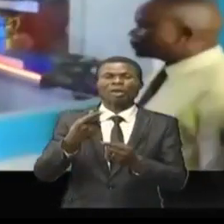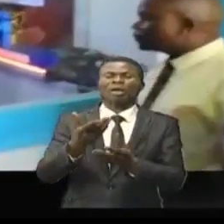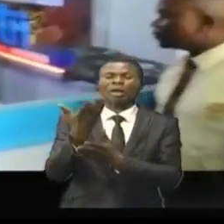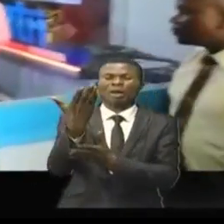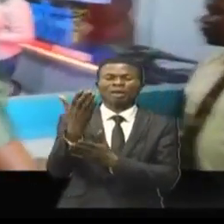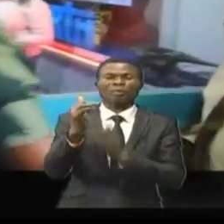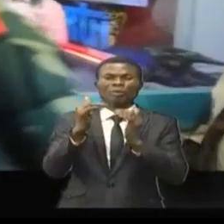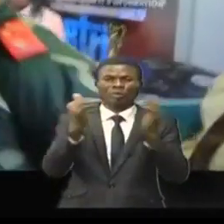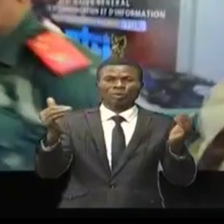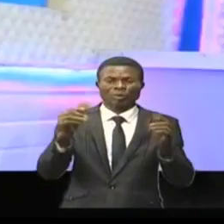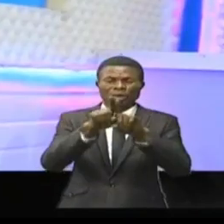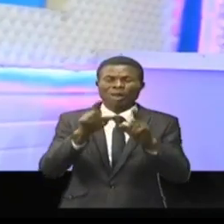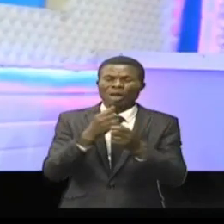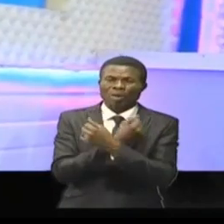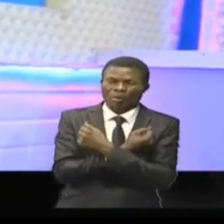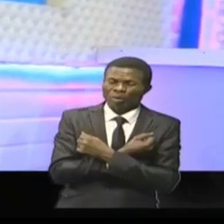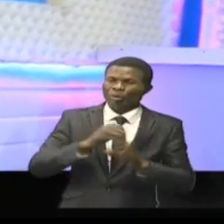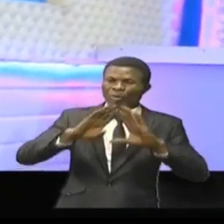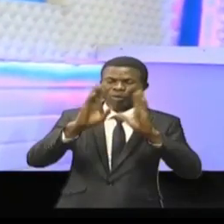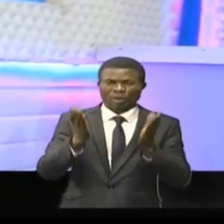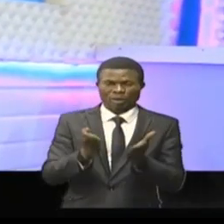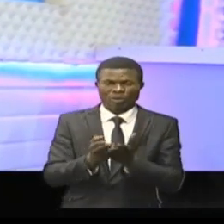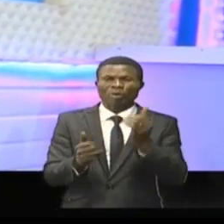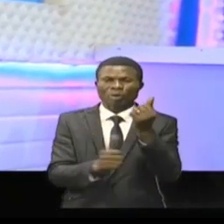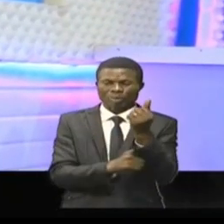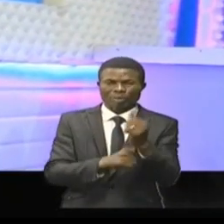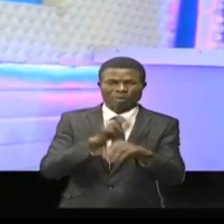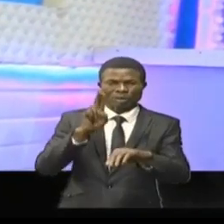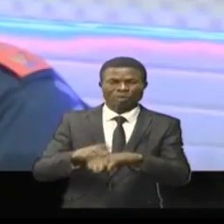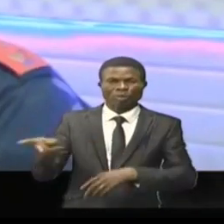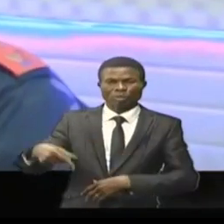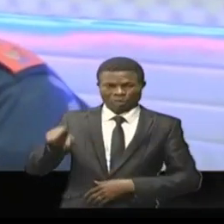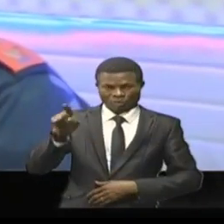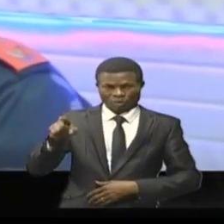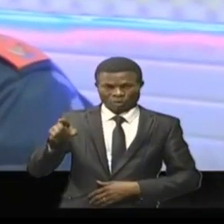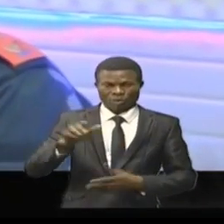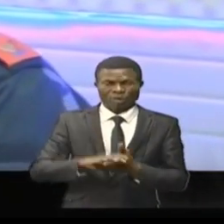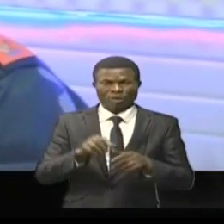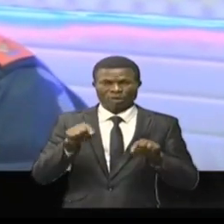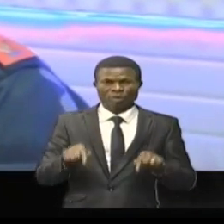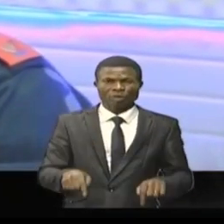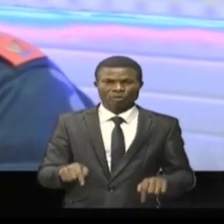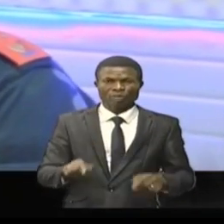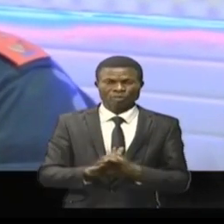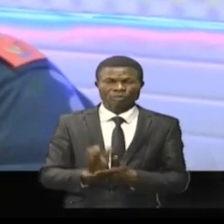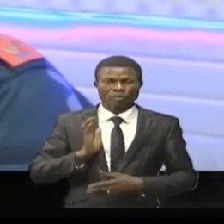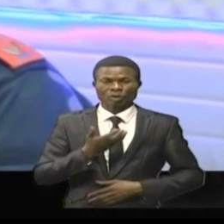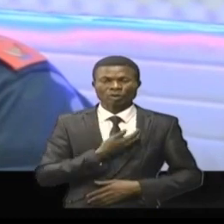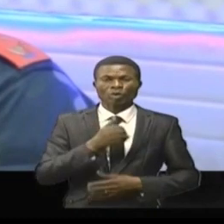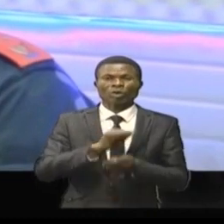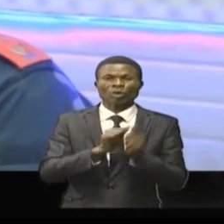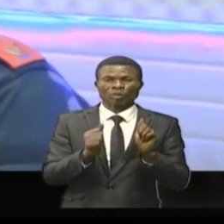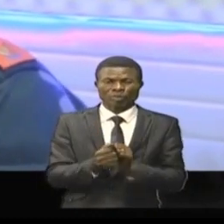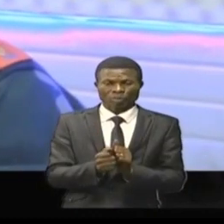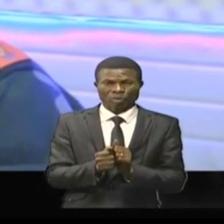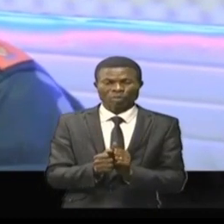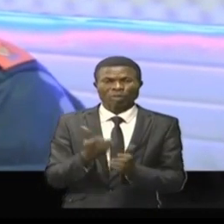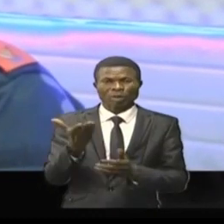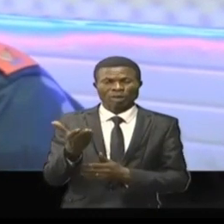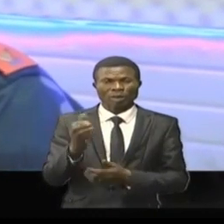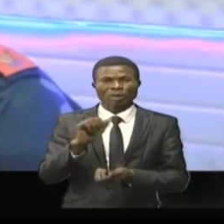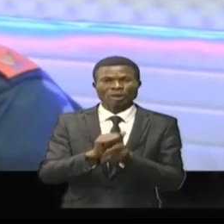paix et d'amour à toutes les communautés de la province. Aujourd'hui, l'autre défi qui est devant nous, ce n'est pas